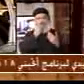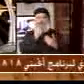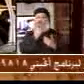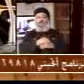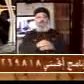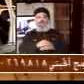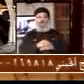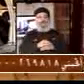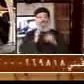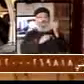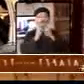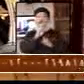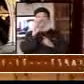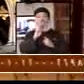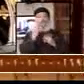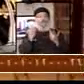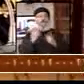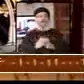برضو المسيح بيسأل على كده.